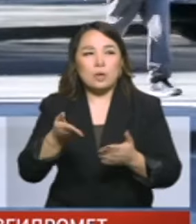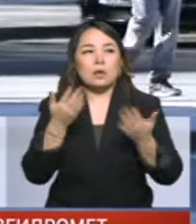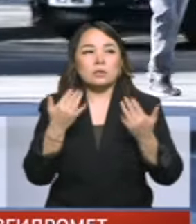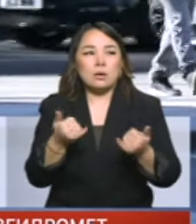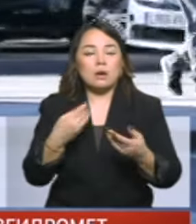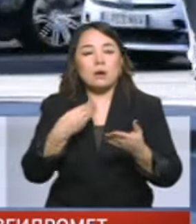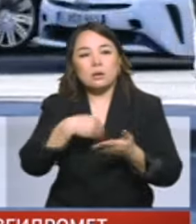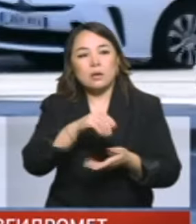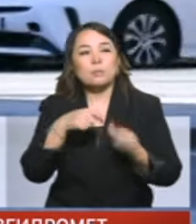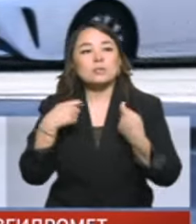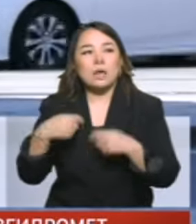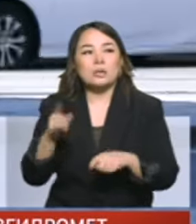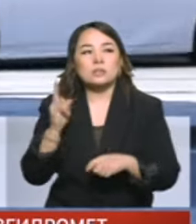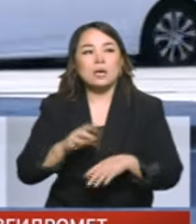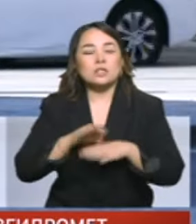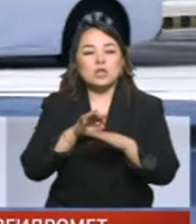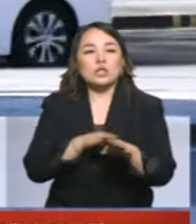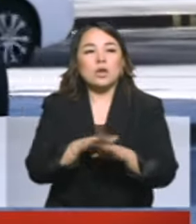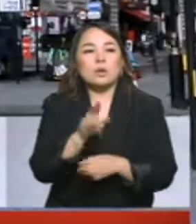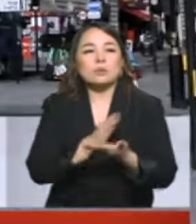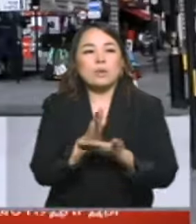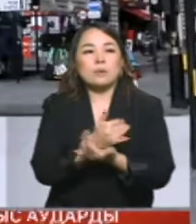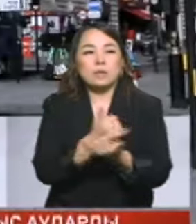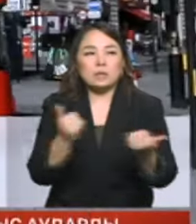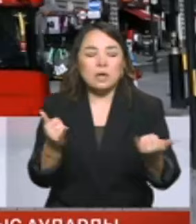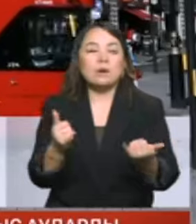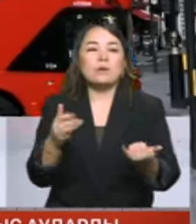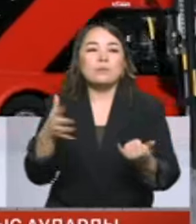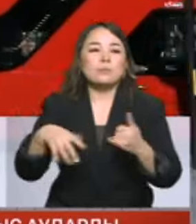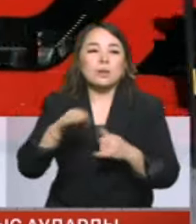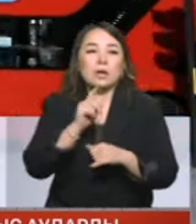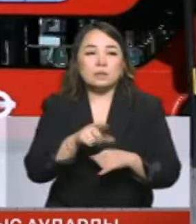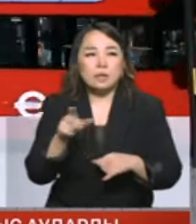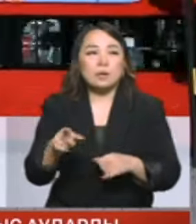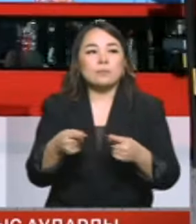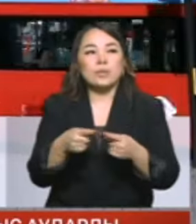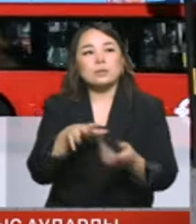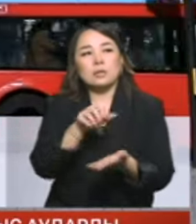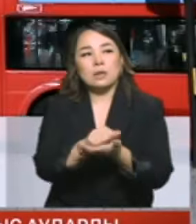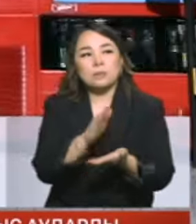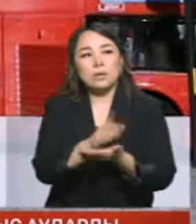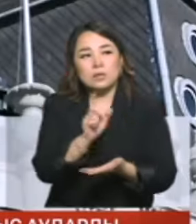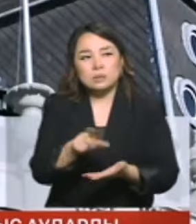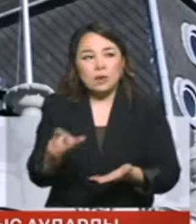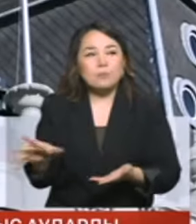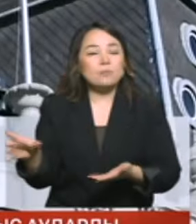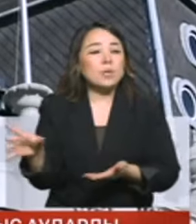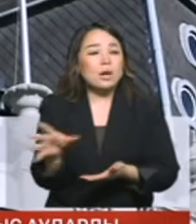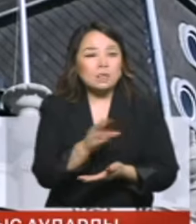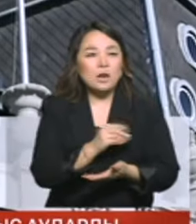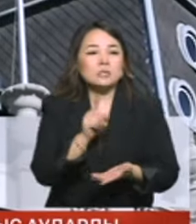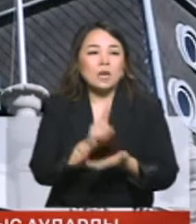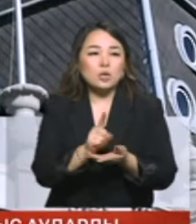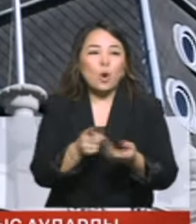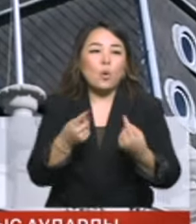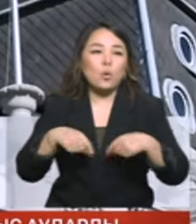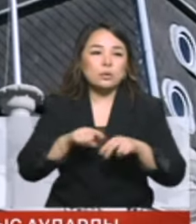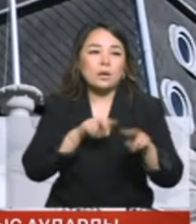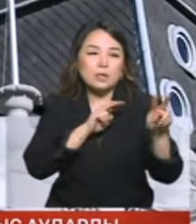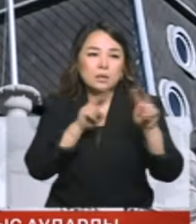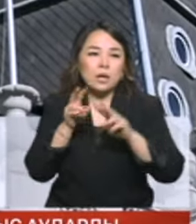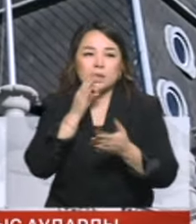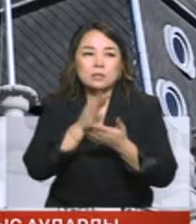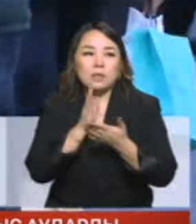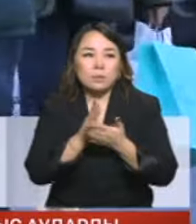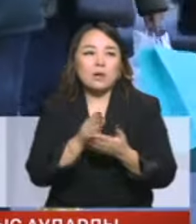Алып сатарлар, такси жеткізіп беру қызметін көрсететіндер, фрилансерлер, пәтерін жалға беретіндер бәрі-бәрі салық органдарының назарында